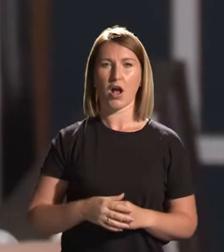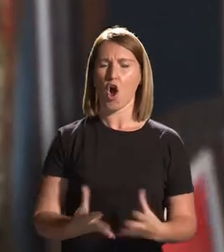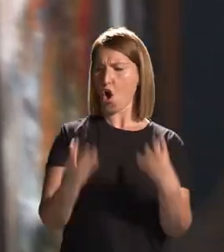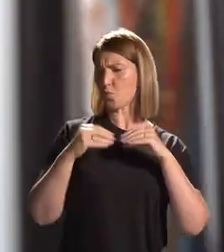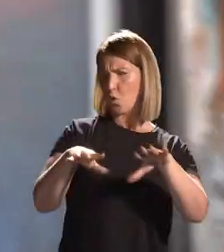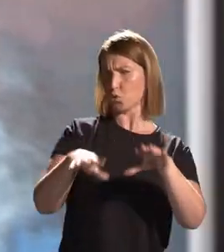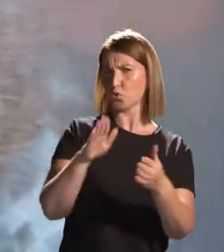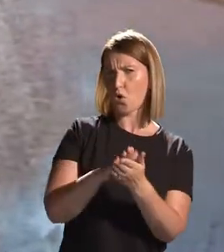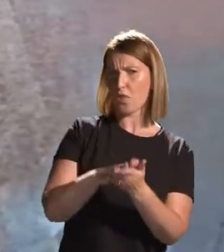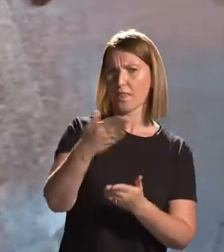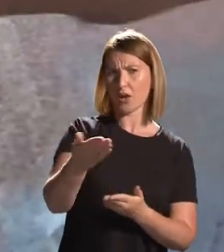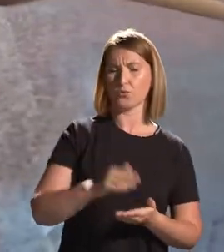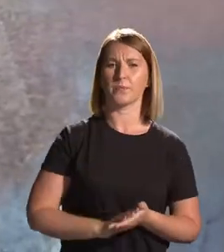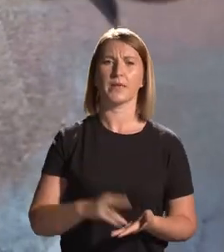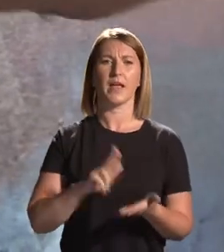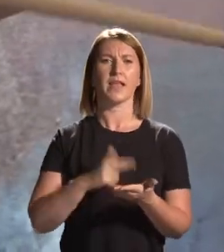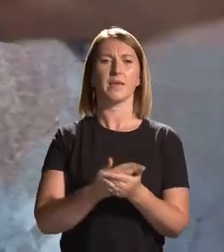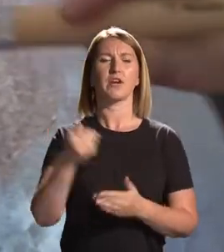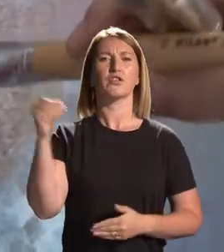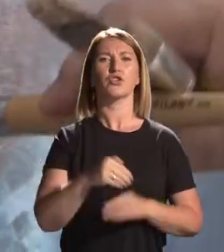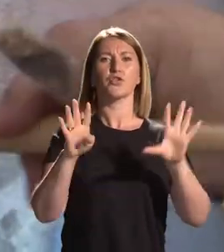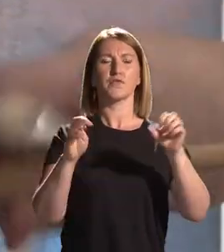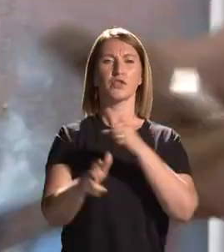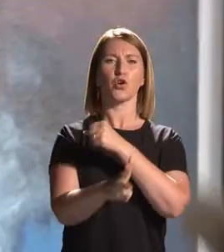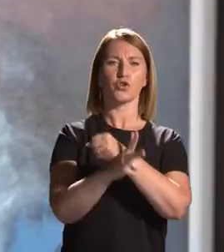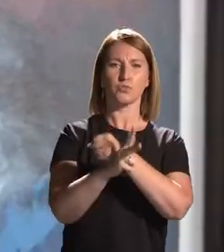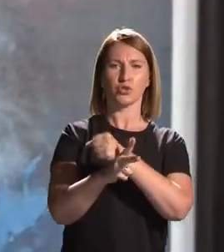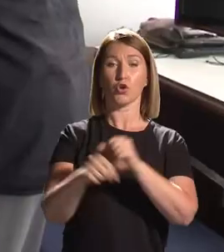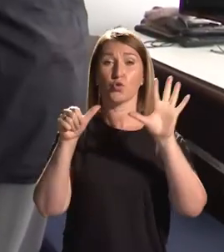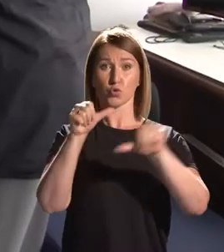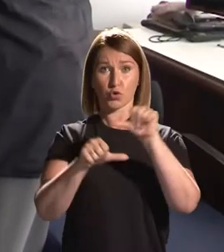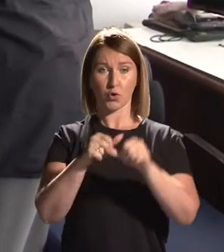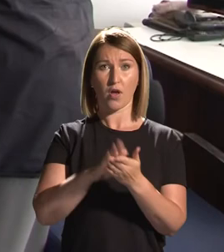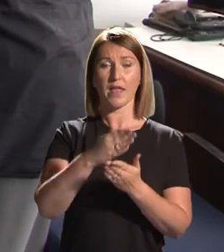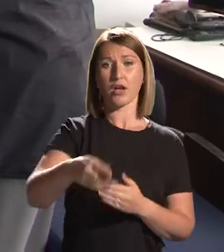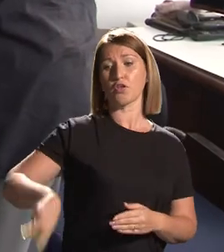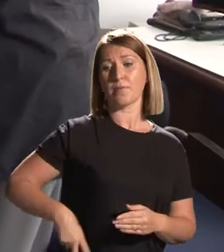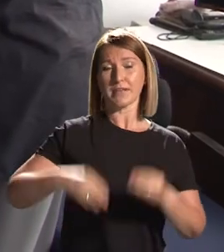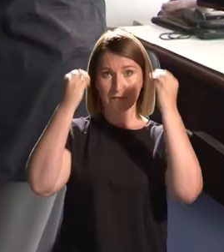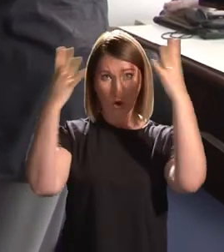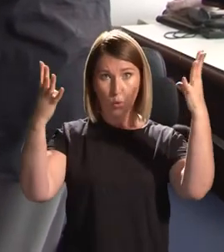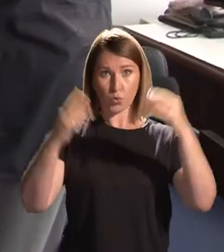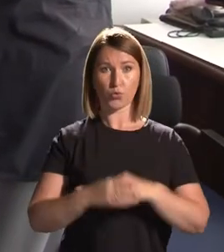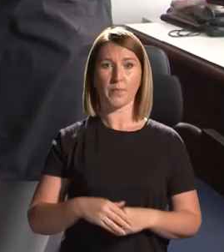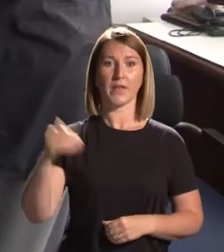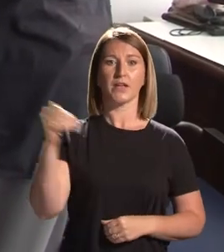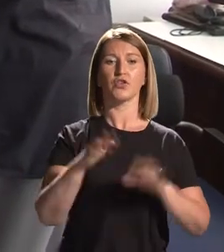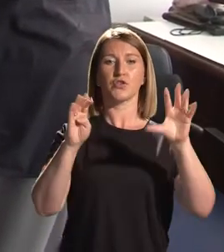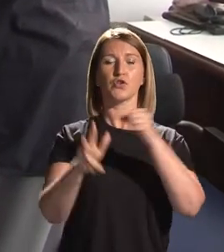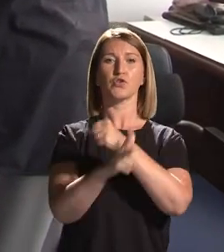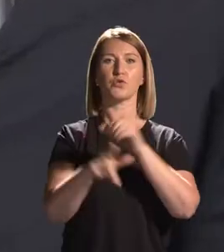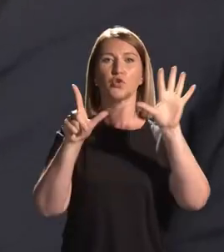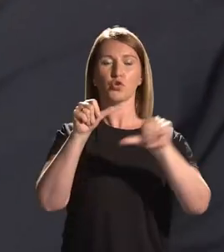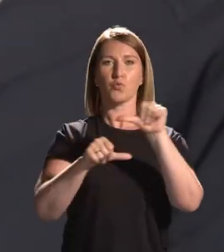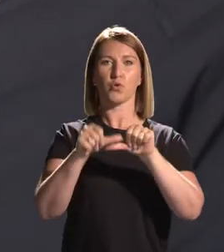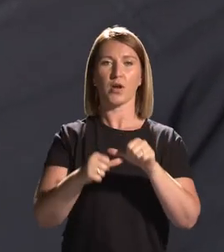twórczą otrzymał szereg nagród i wyróżnień, m.in. w 1986 roku Nagrodę Ministra Kultury i Sztuki, w 1987